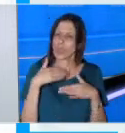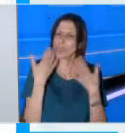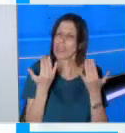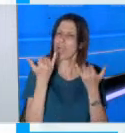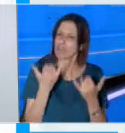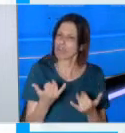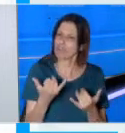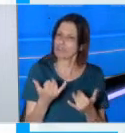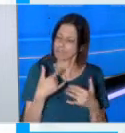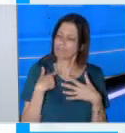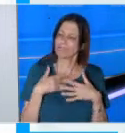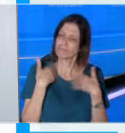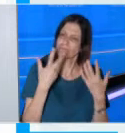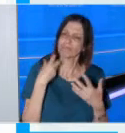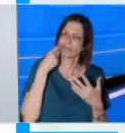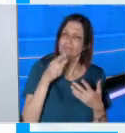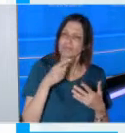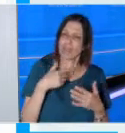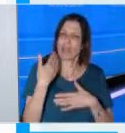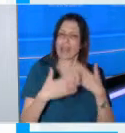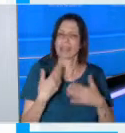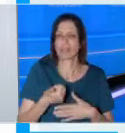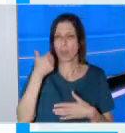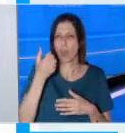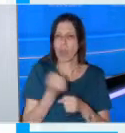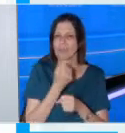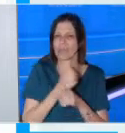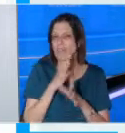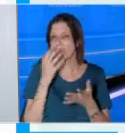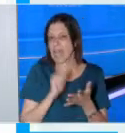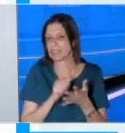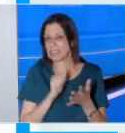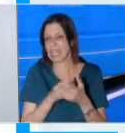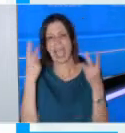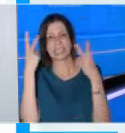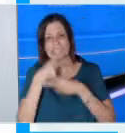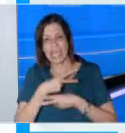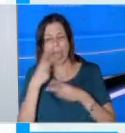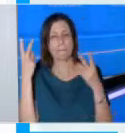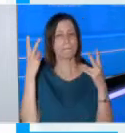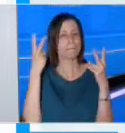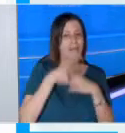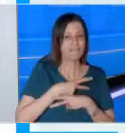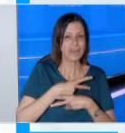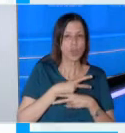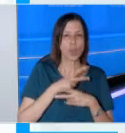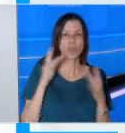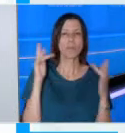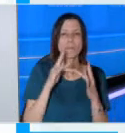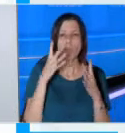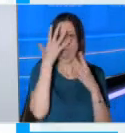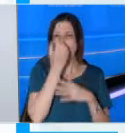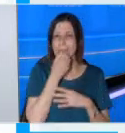כרגע קרדיט לניהול המבצע, אבל אם חס וחלילה הסכם או הבנות מול חמאס יכללו במפורש או